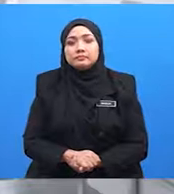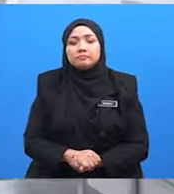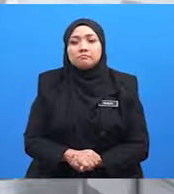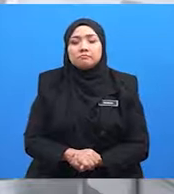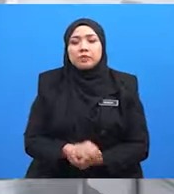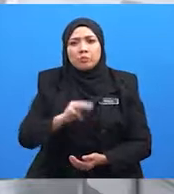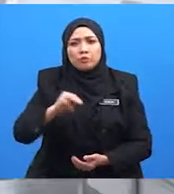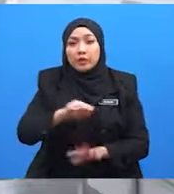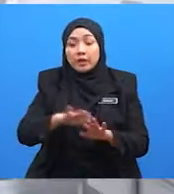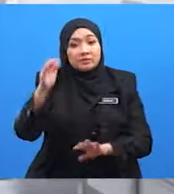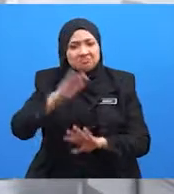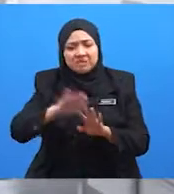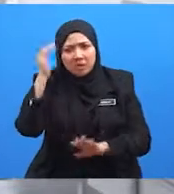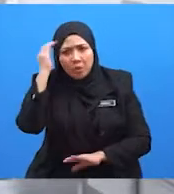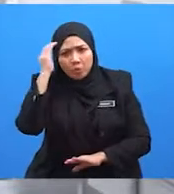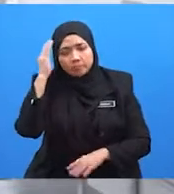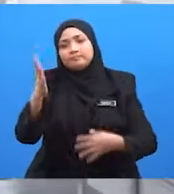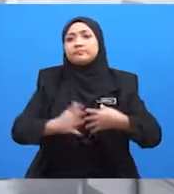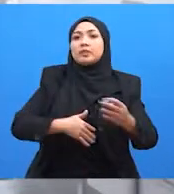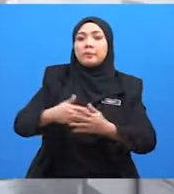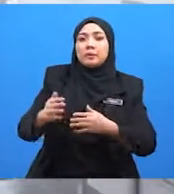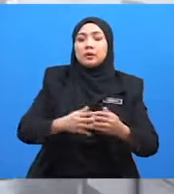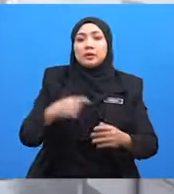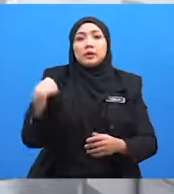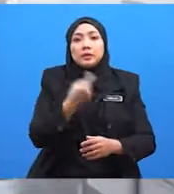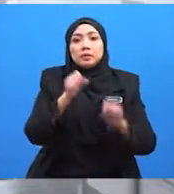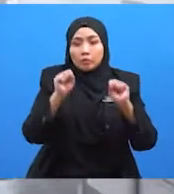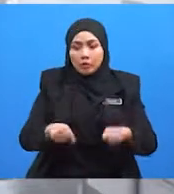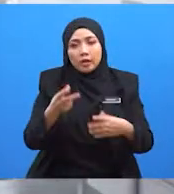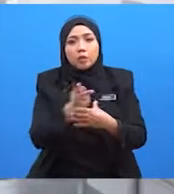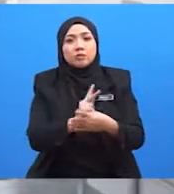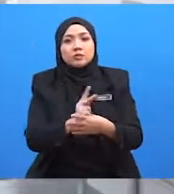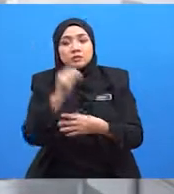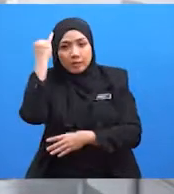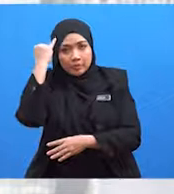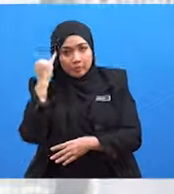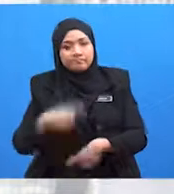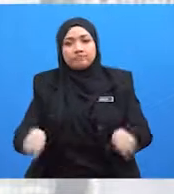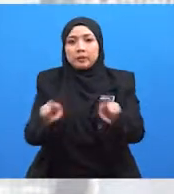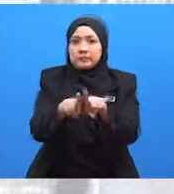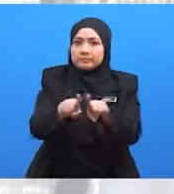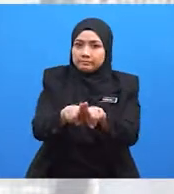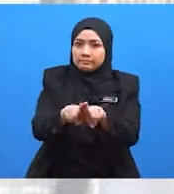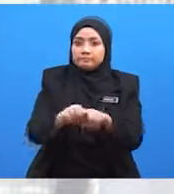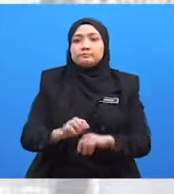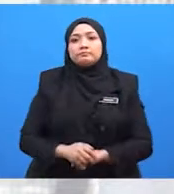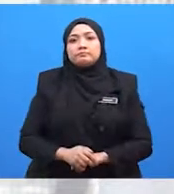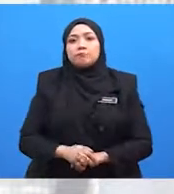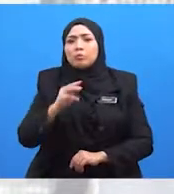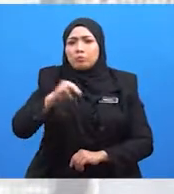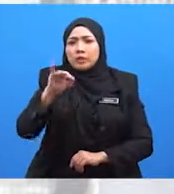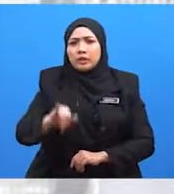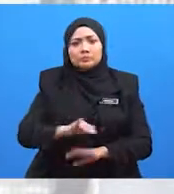tahu, tidak mengapa. Kita kongsi ilmu bersama, okey? Bagi yang tidak